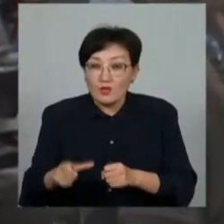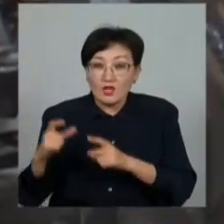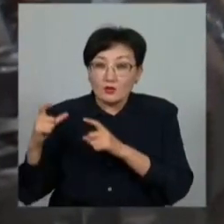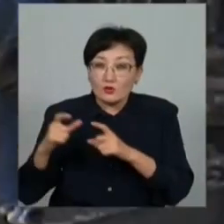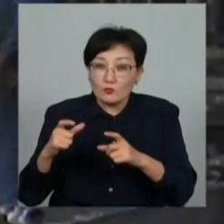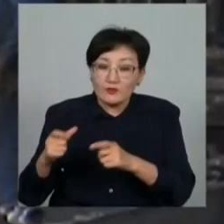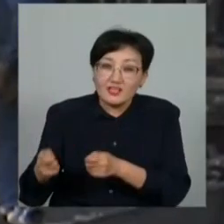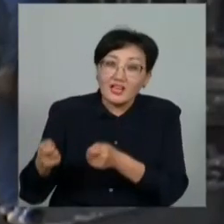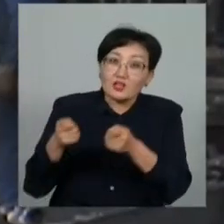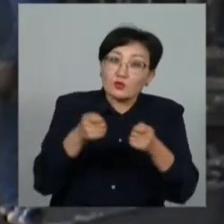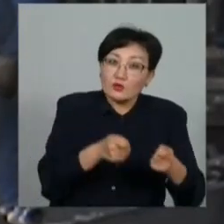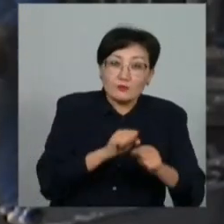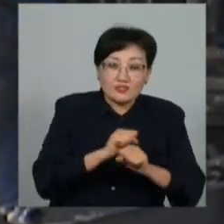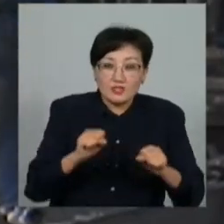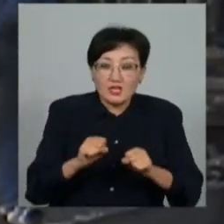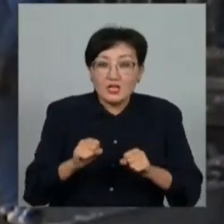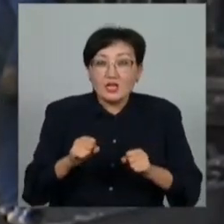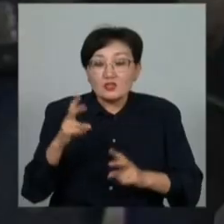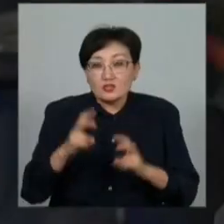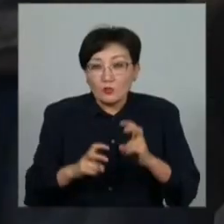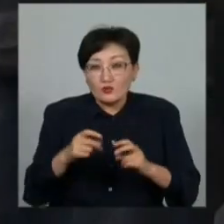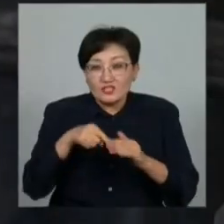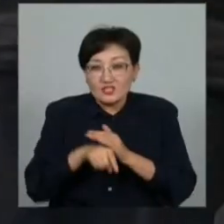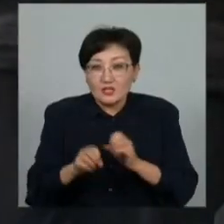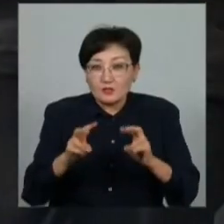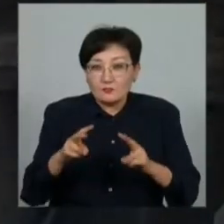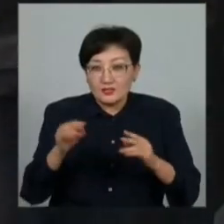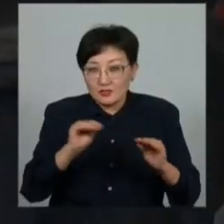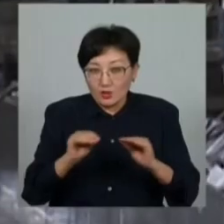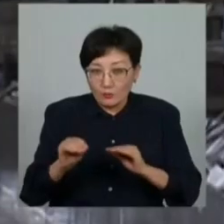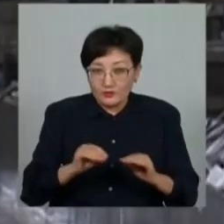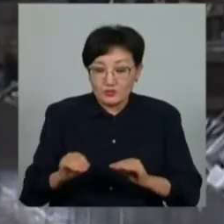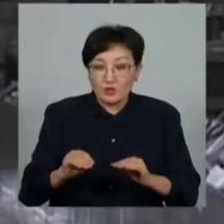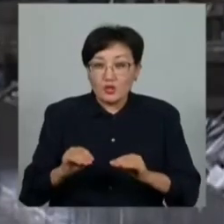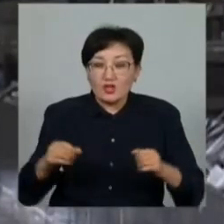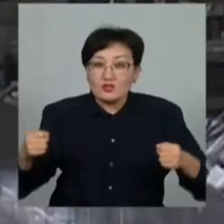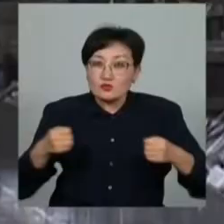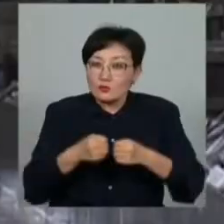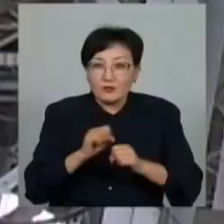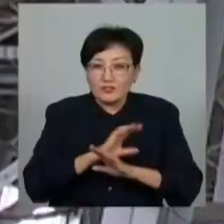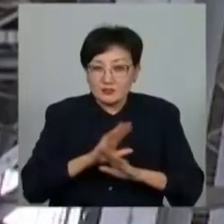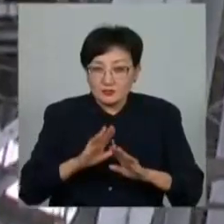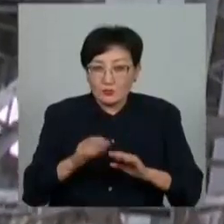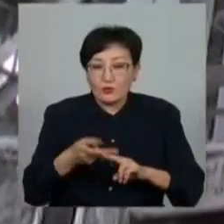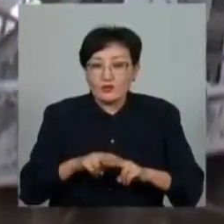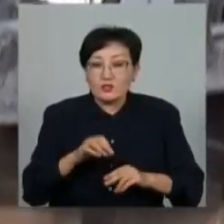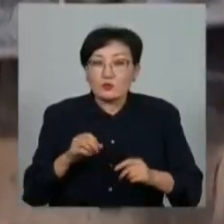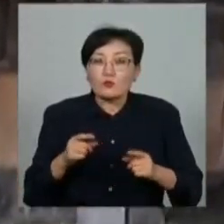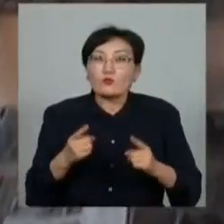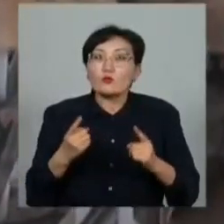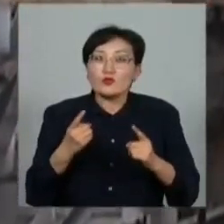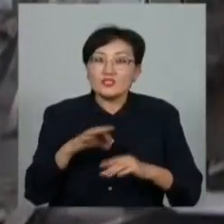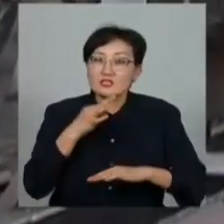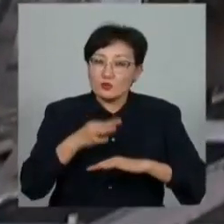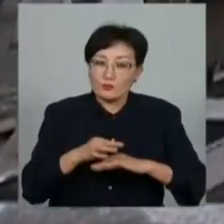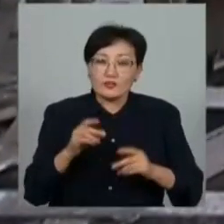алып өтуге болмайды. Сондай ақ зауыт ішінде арнайы жабдықтар бар. Сол құрылғыларда соғып алмауы керек. Бұл асқан жауапкершілікті талап